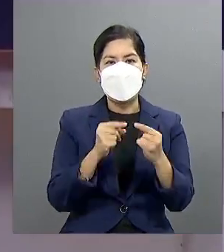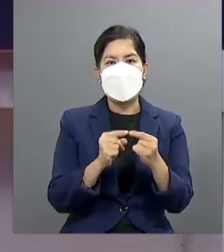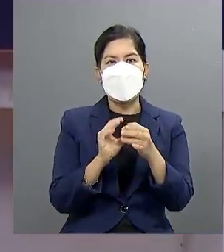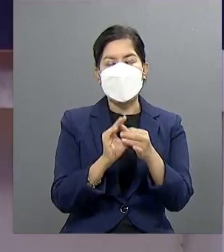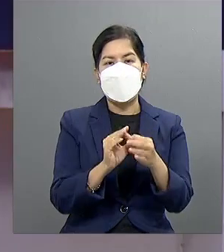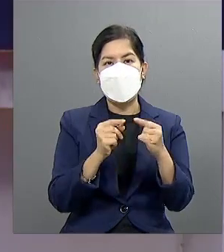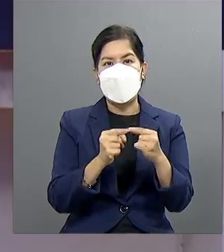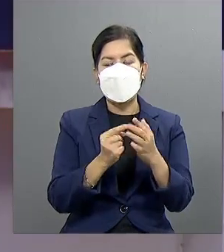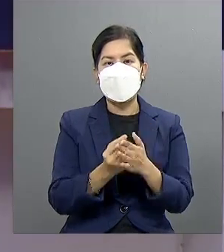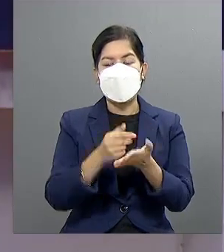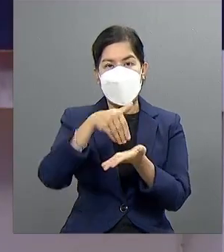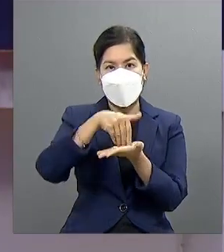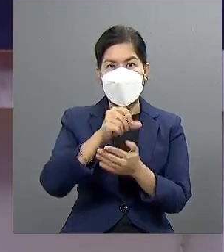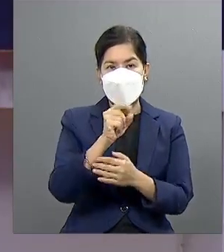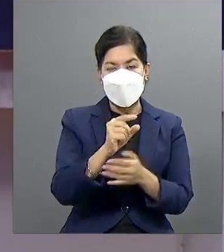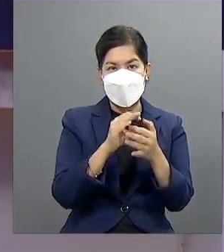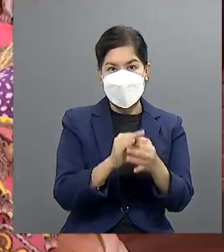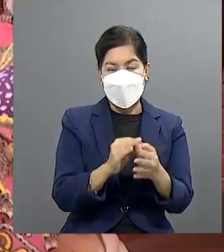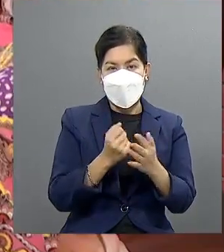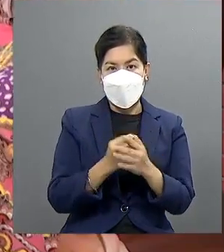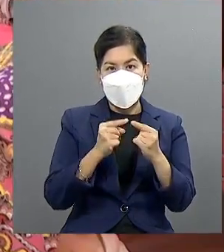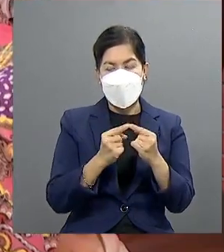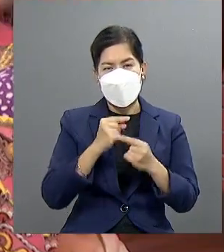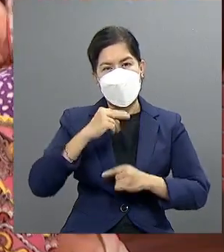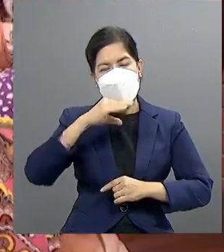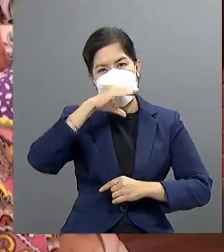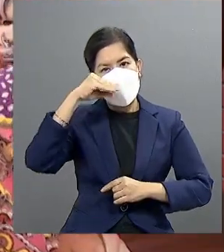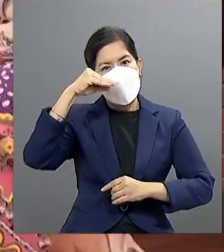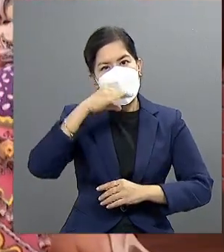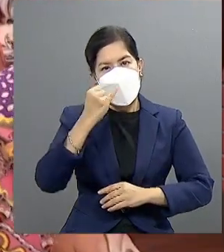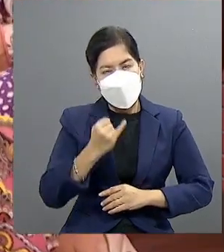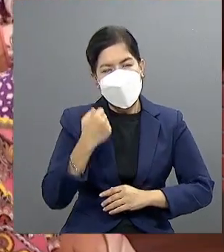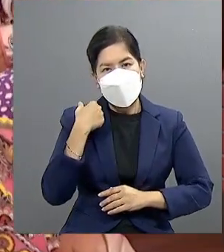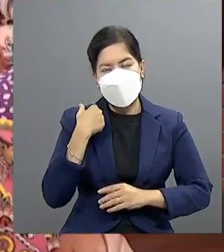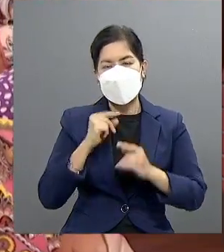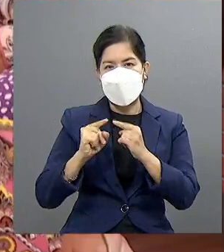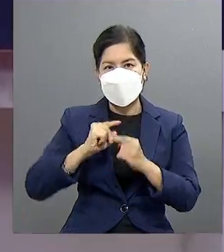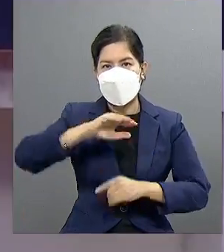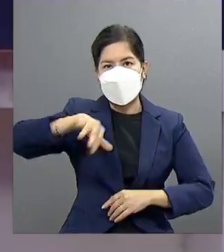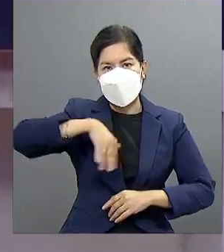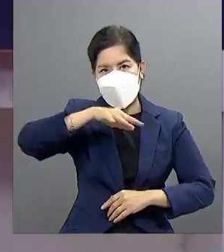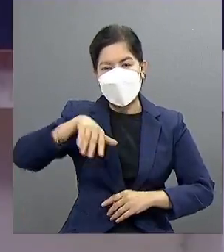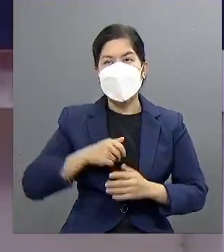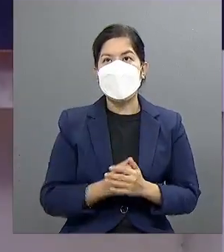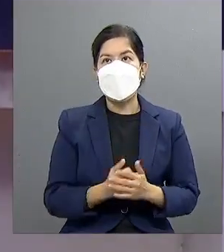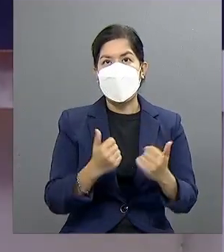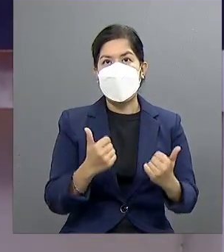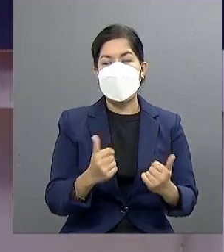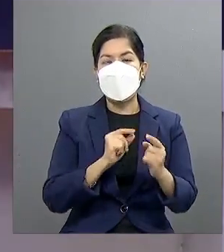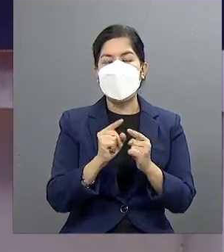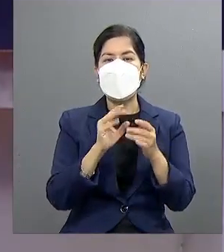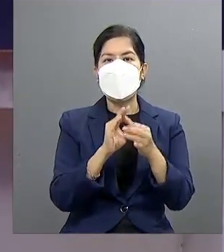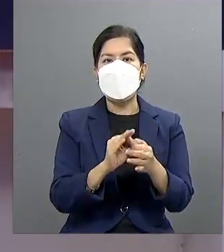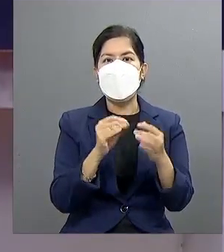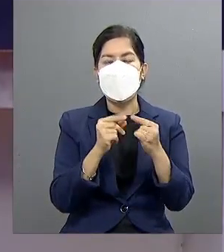พ้โรคหืดและระบบทางเดินหายใจค่ะสวัสดีค่ะคุณหมอแอนครับพูดถึงเรื่องของภูมิคุ้มกันนะคะคุณหมอแอนเคยบอกแล้วว่